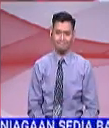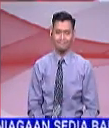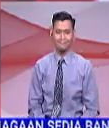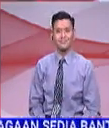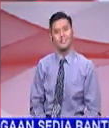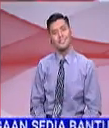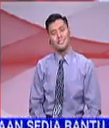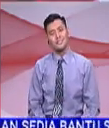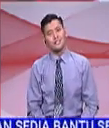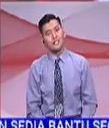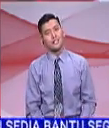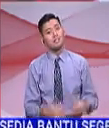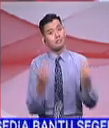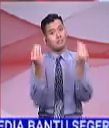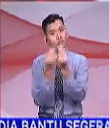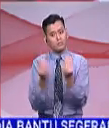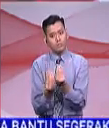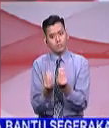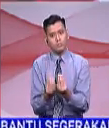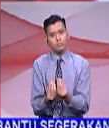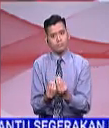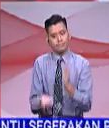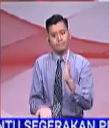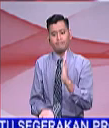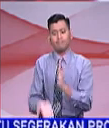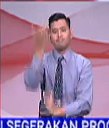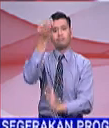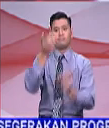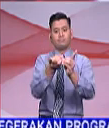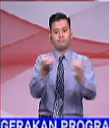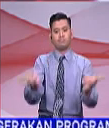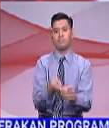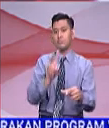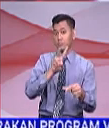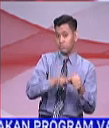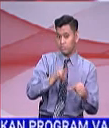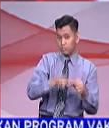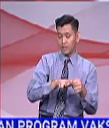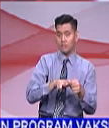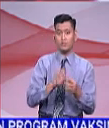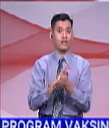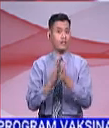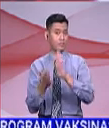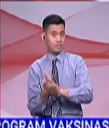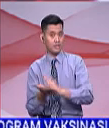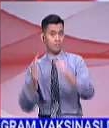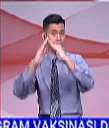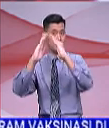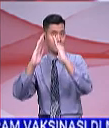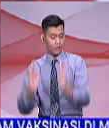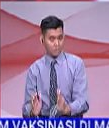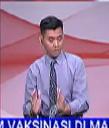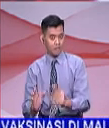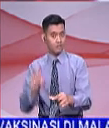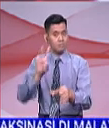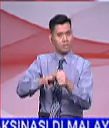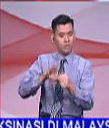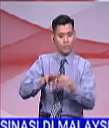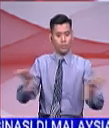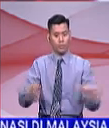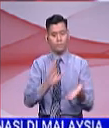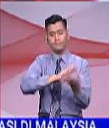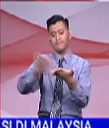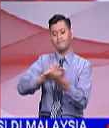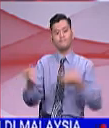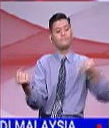Dalam pada itu, berikutan jumlah kes yang tinggi di daerah Kelang, Balai Bomba dan Penyelamat Zon 3 Kelang melakukan sanitasi di